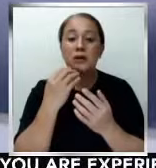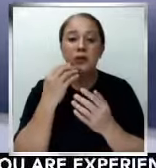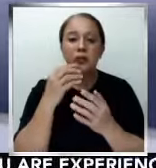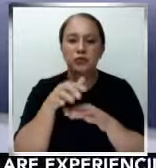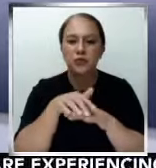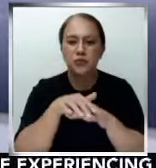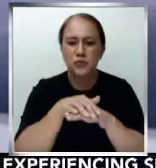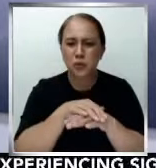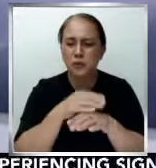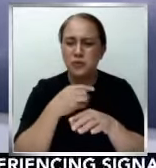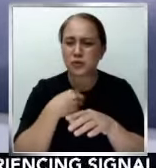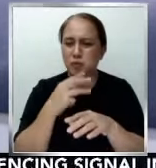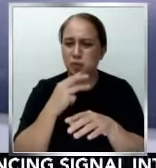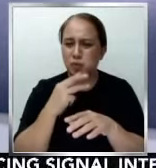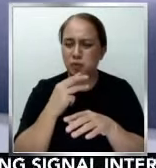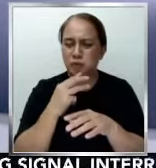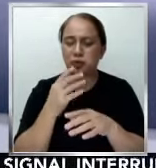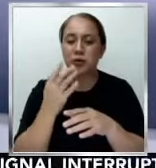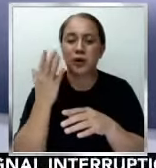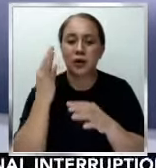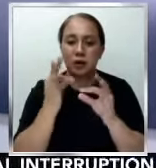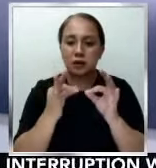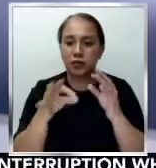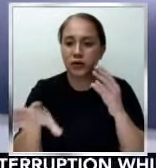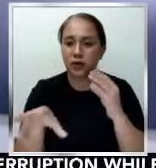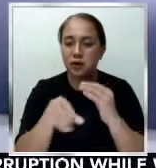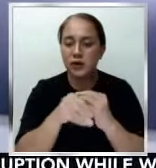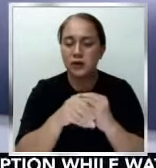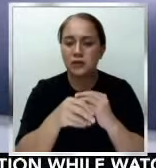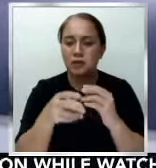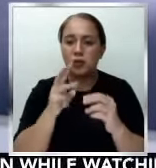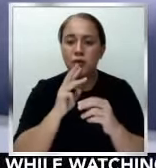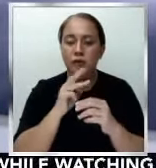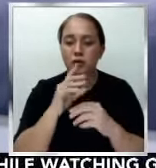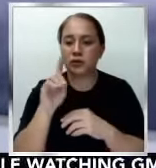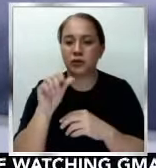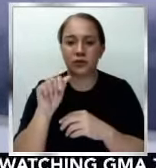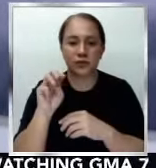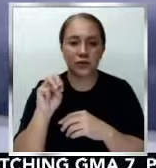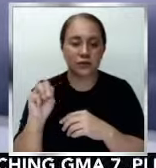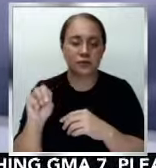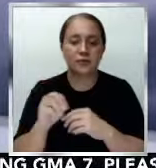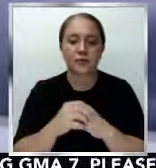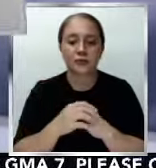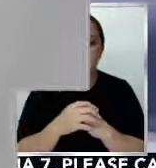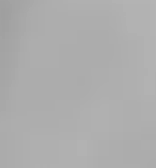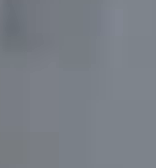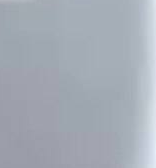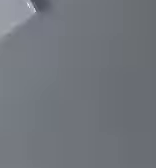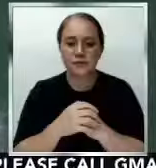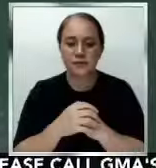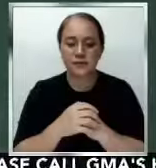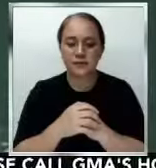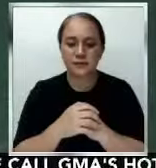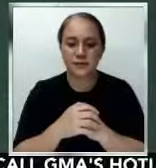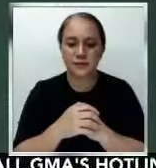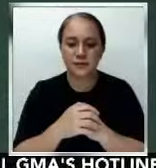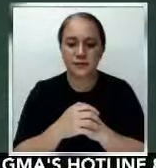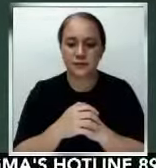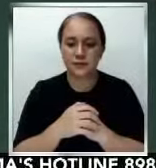Yan daw ay kung hindi pa rin madaragdagan ang tubig sa mga dam. Nakatutok si Mark Salazar.